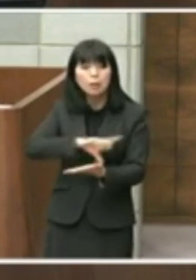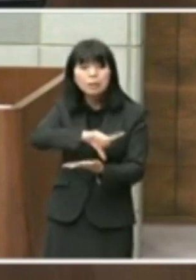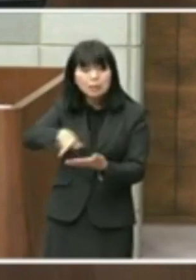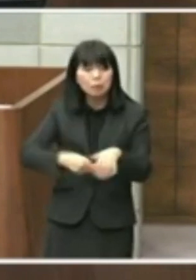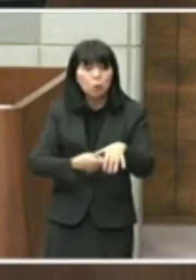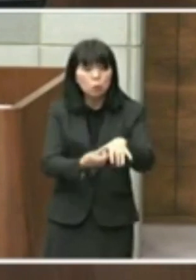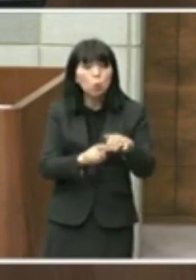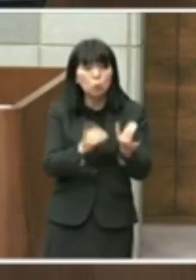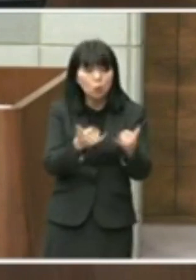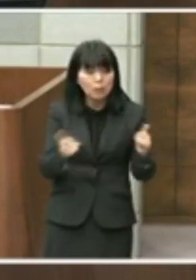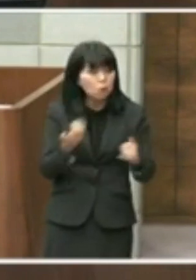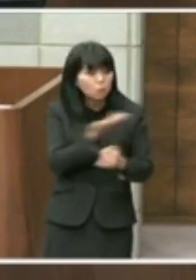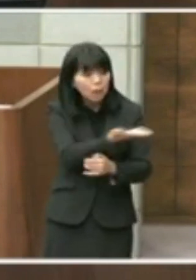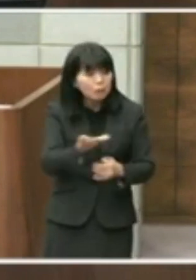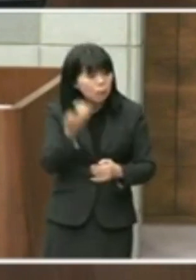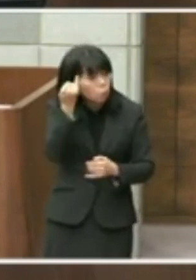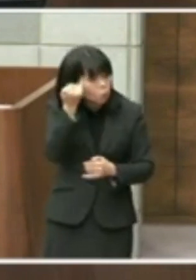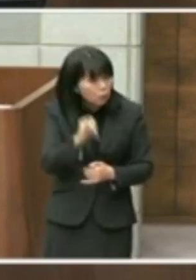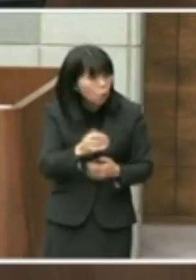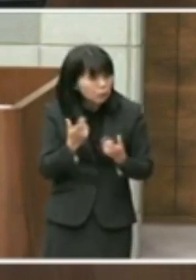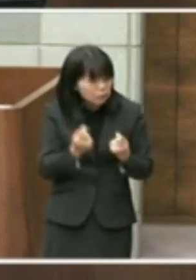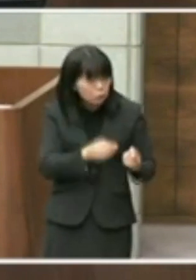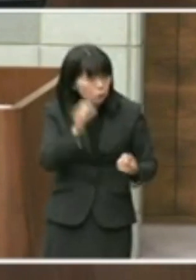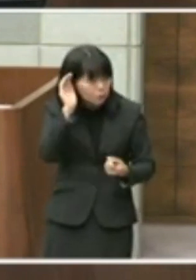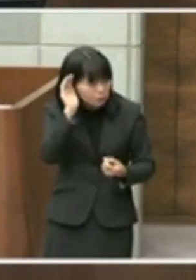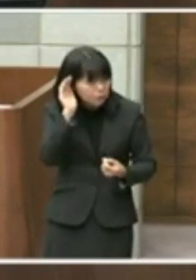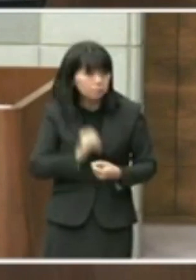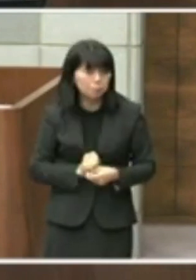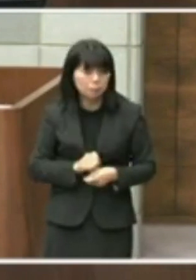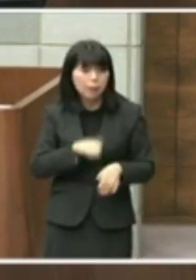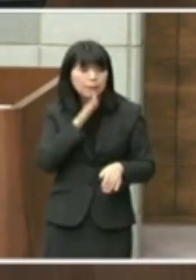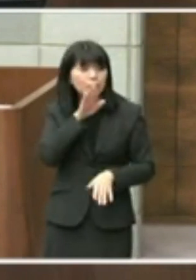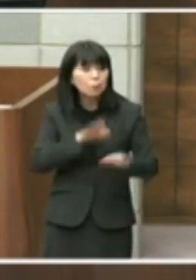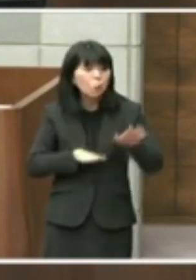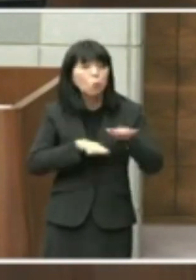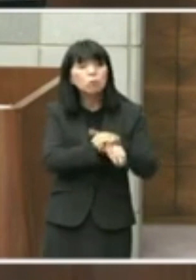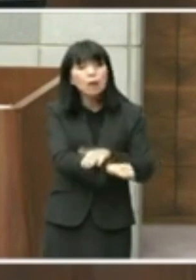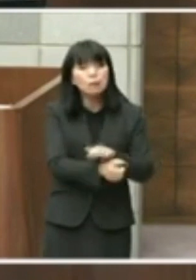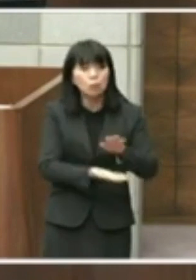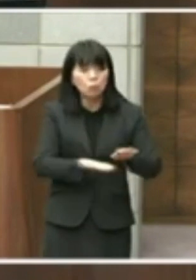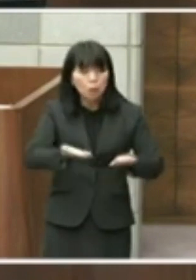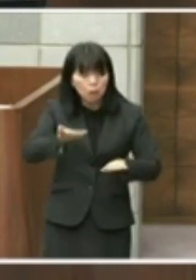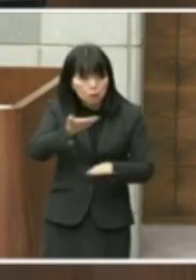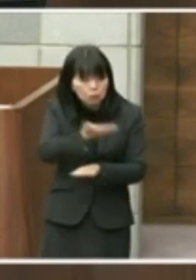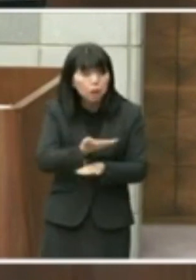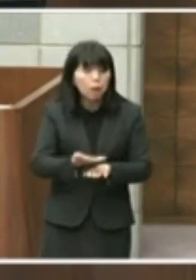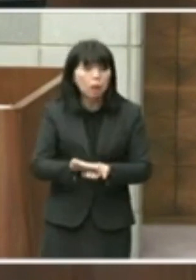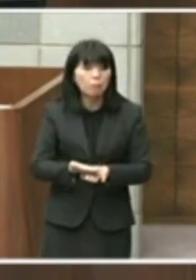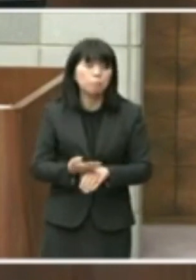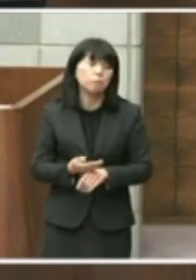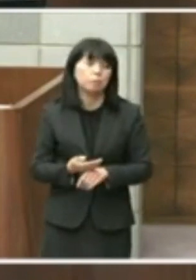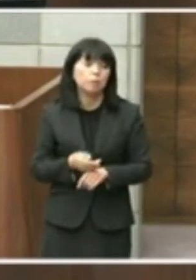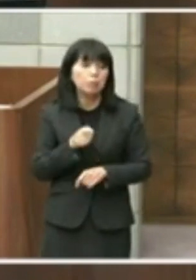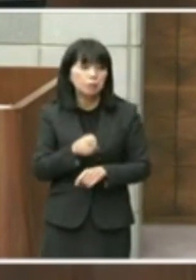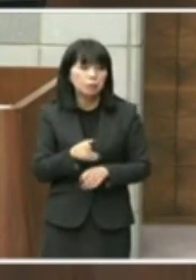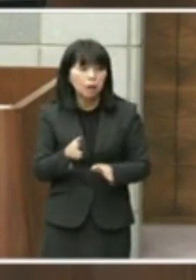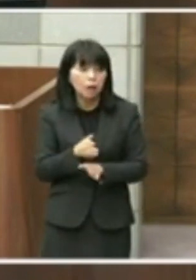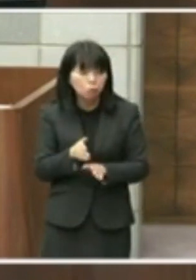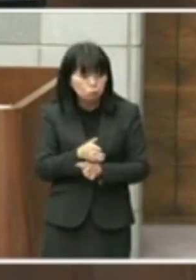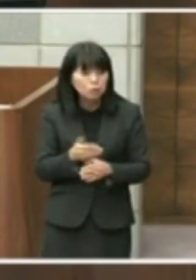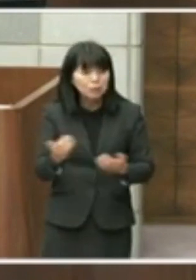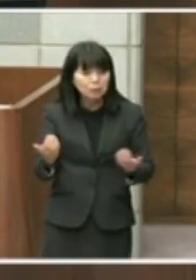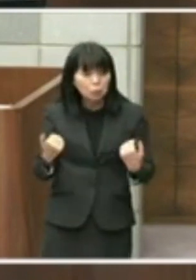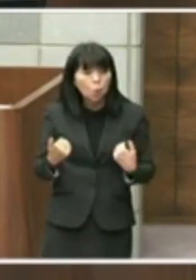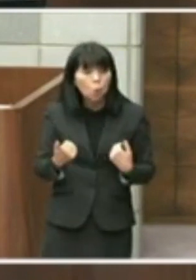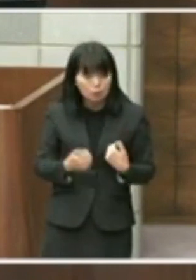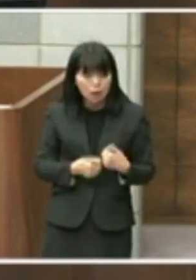者の皆様のご意見を十分お聞きし、現状を把握した上で当面必要な農業用水を